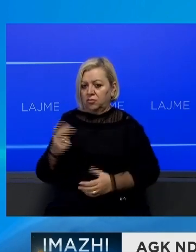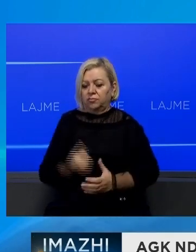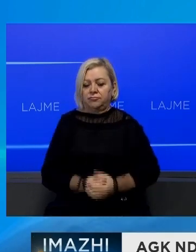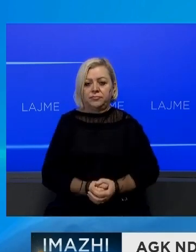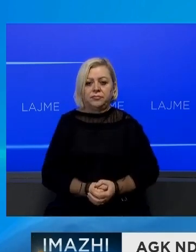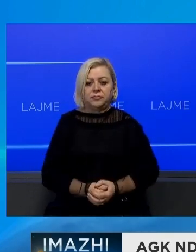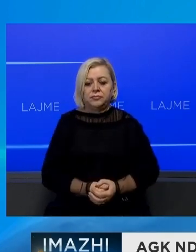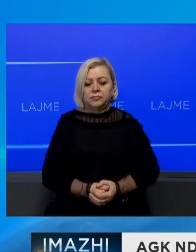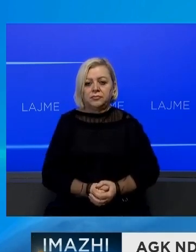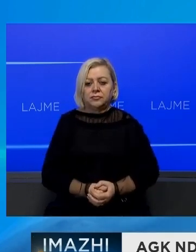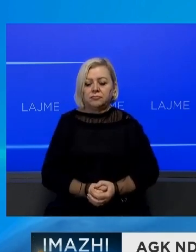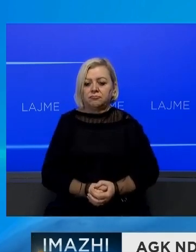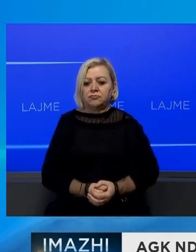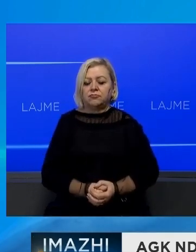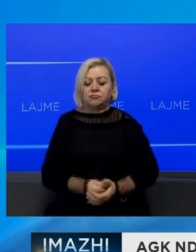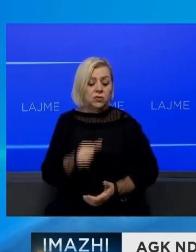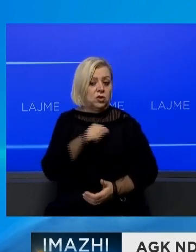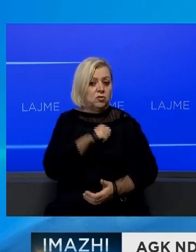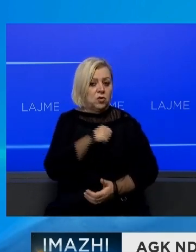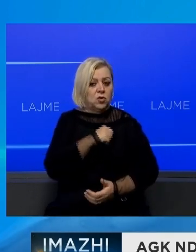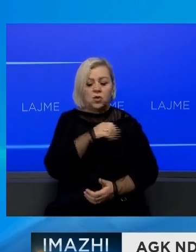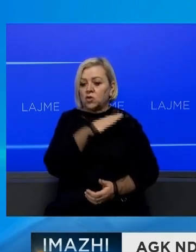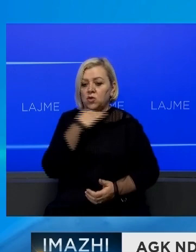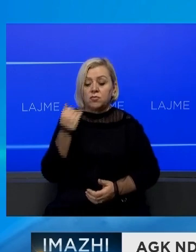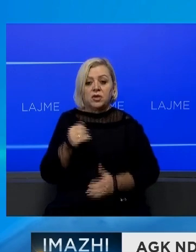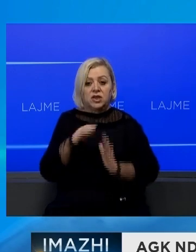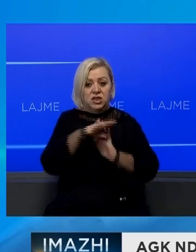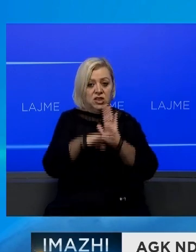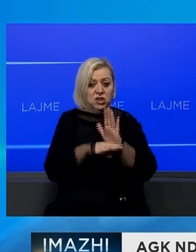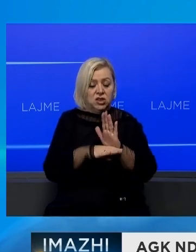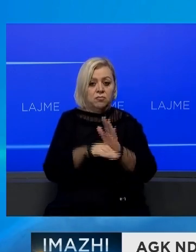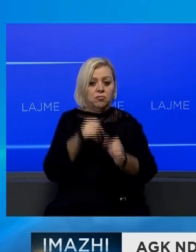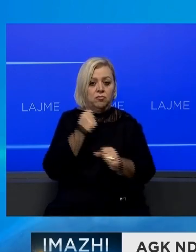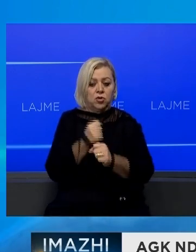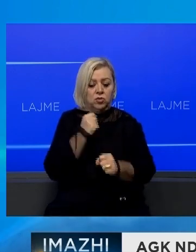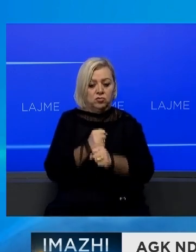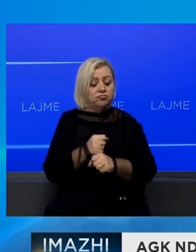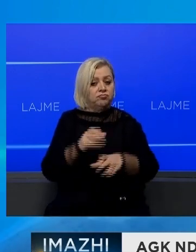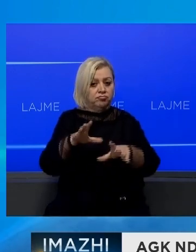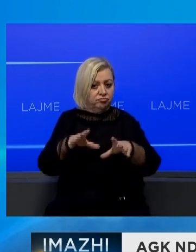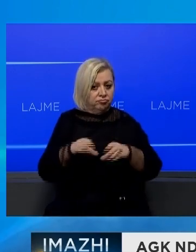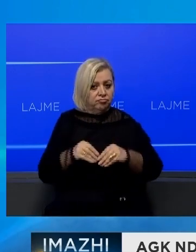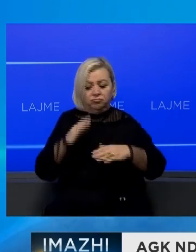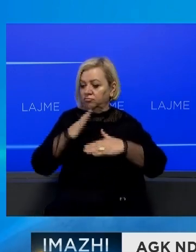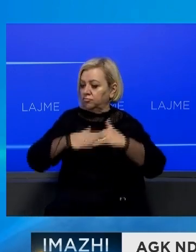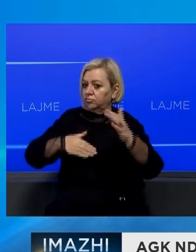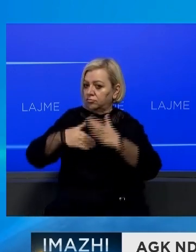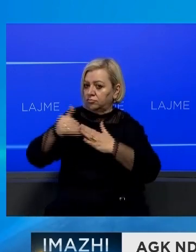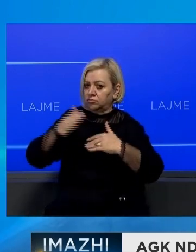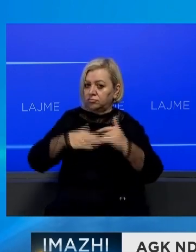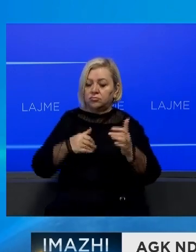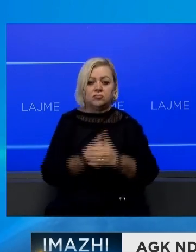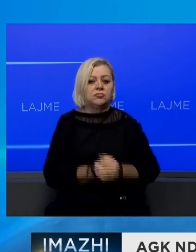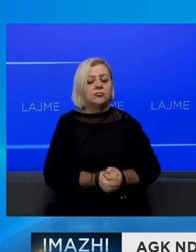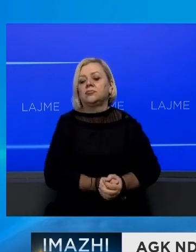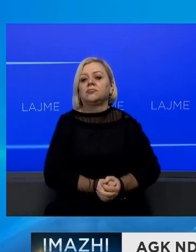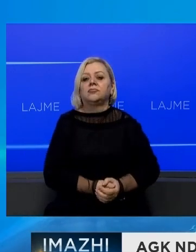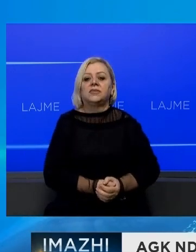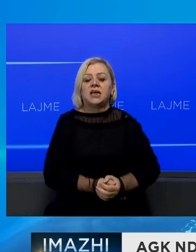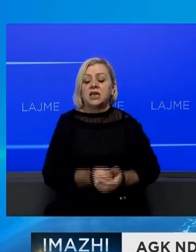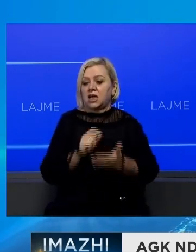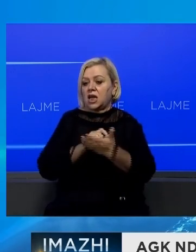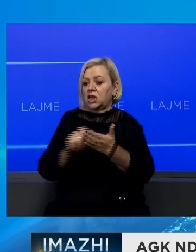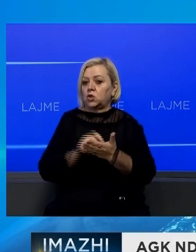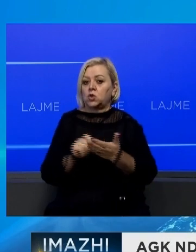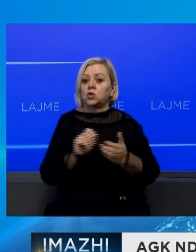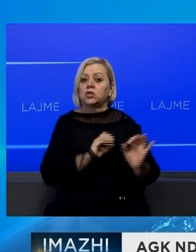të interesohemi shumë që ligji punës të gjej zbatimin në praktikë sa i përket kontratave të gazetarëve,